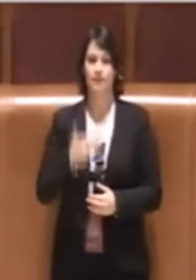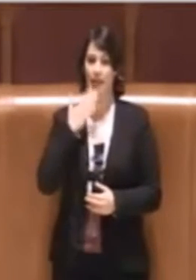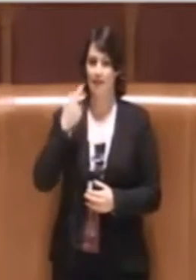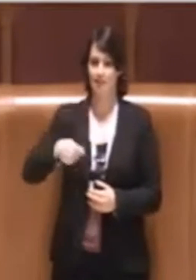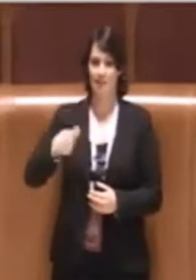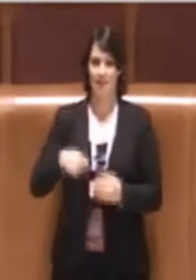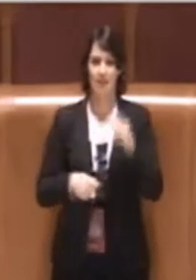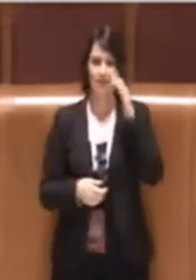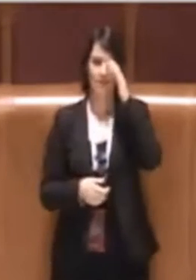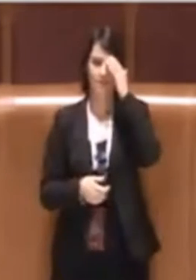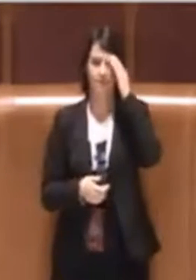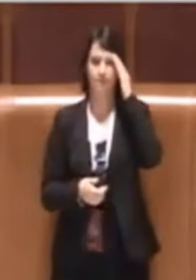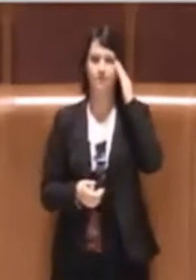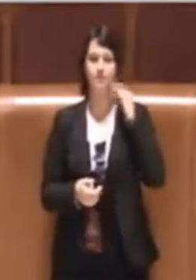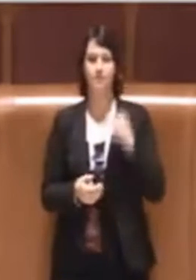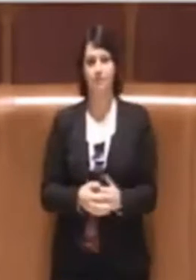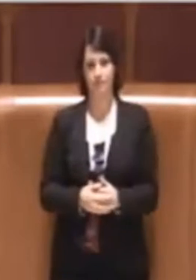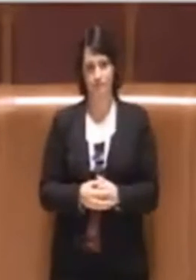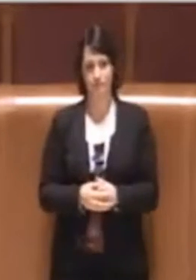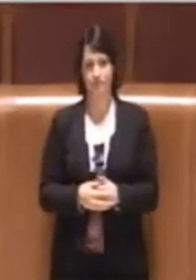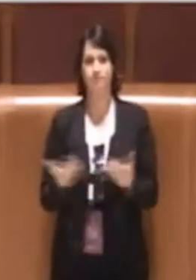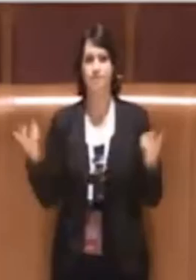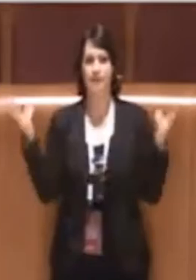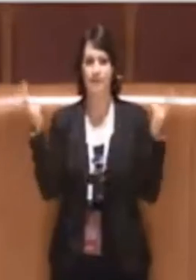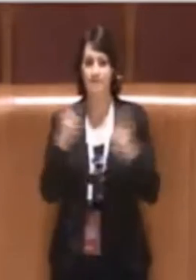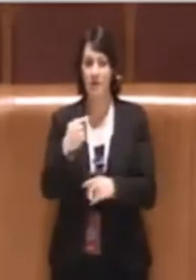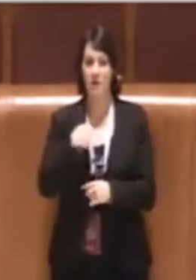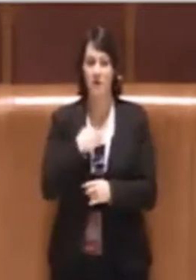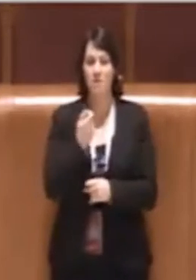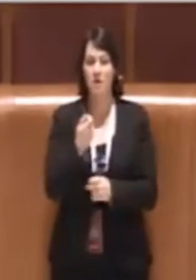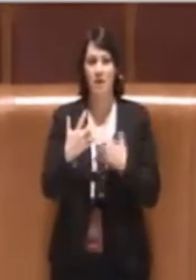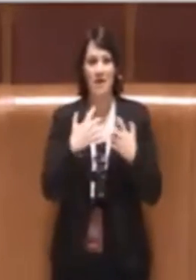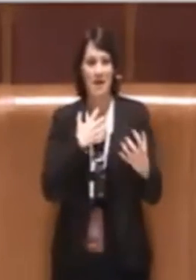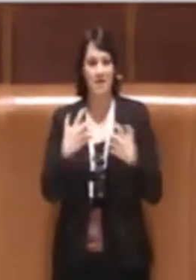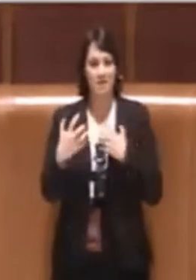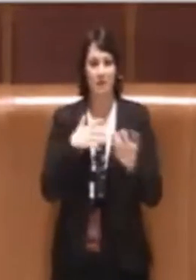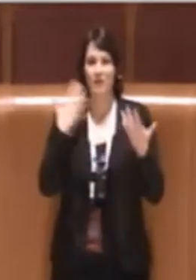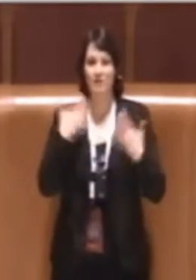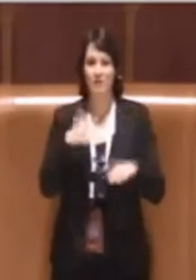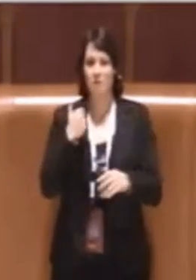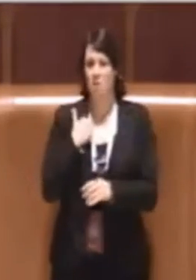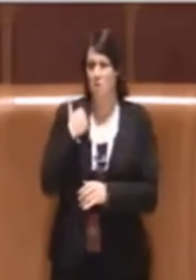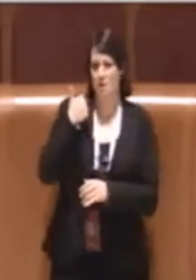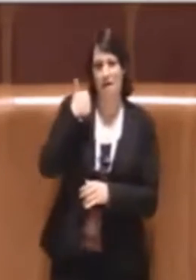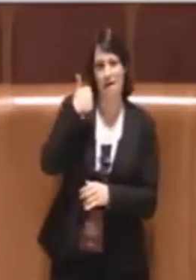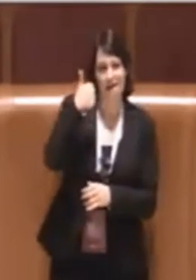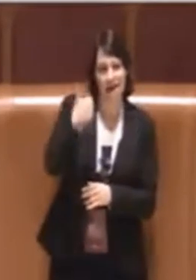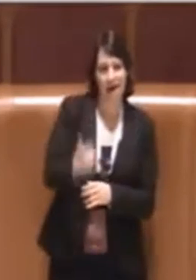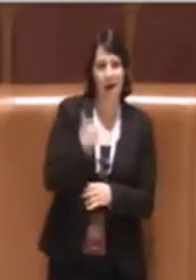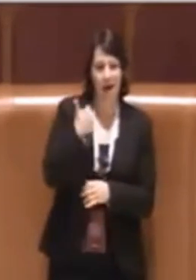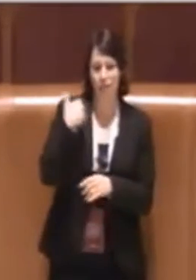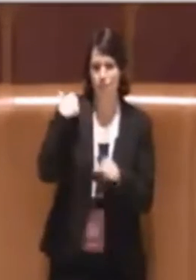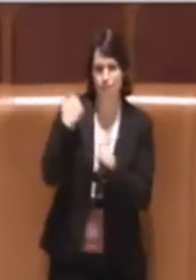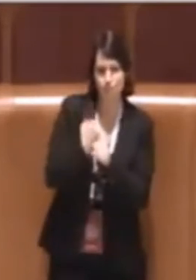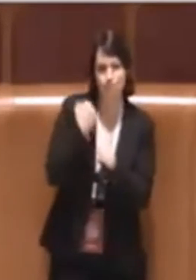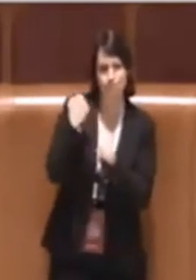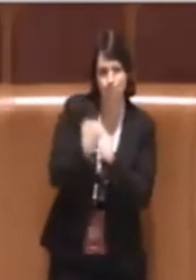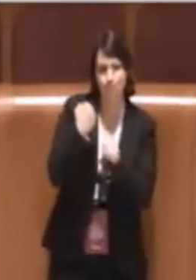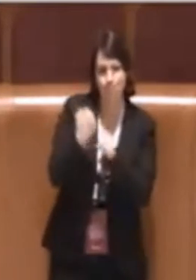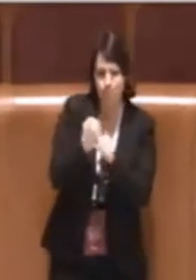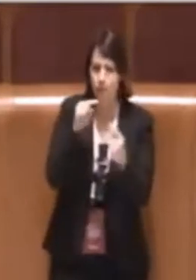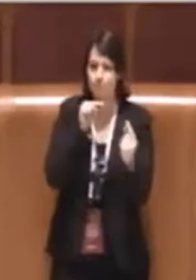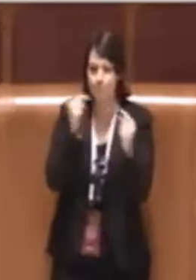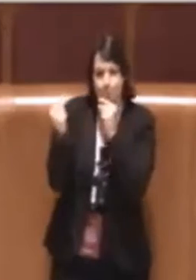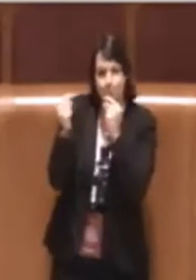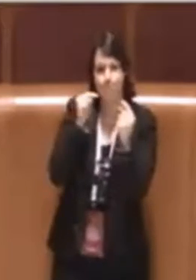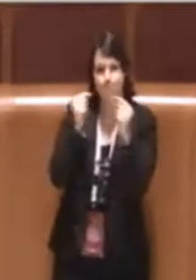Grazie Presidente. Non nascondo di essere emozionata dopo più di un anno di lavoro, di